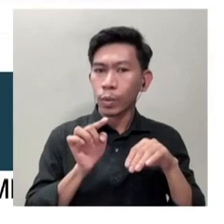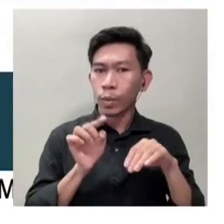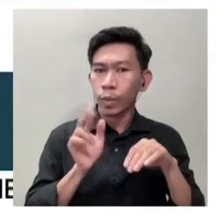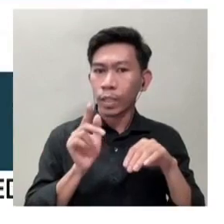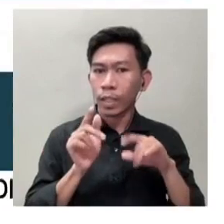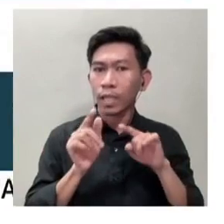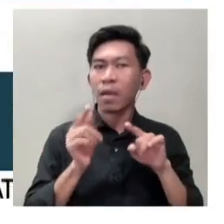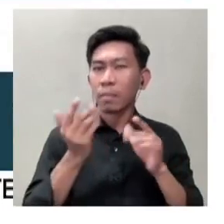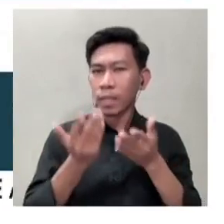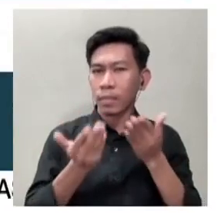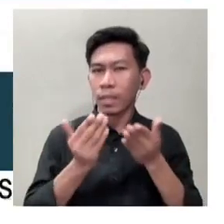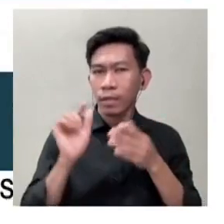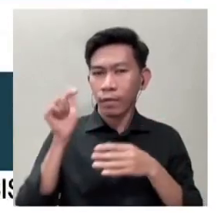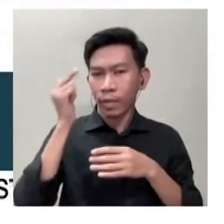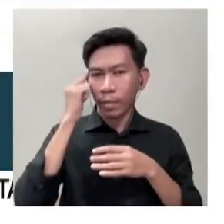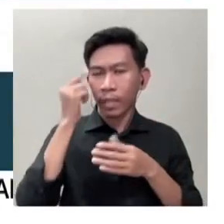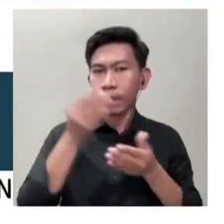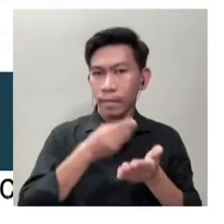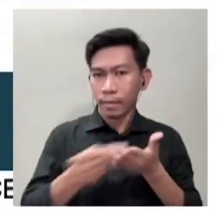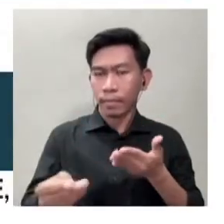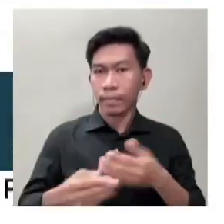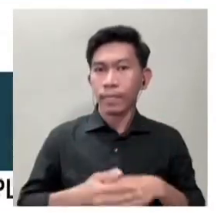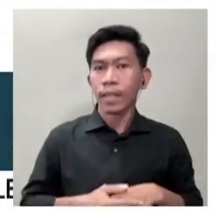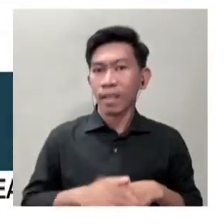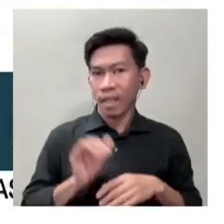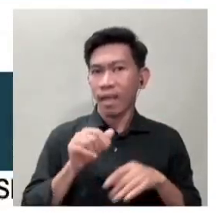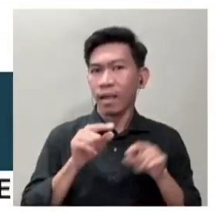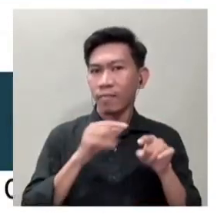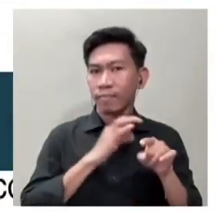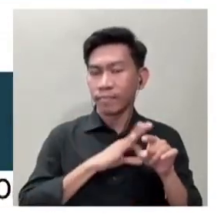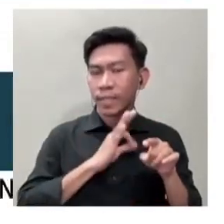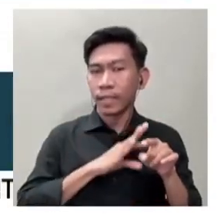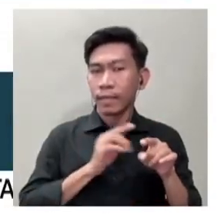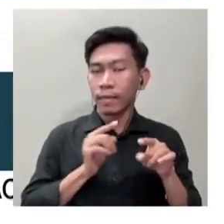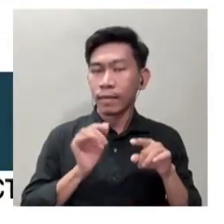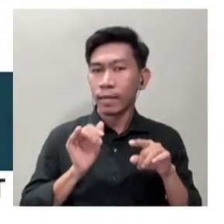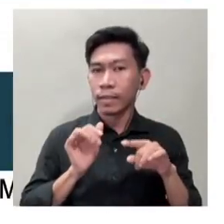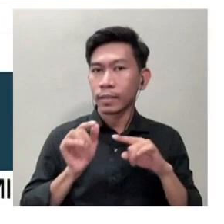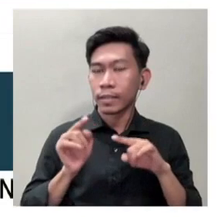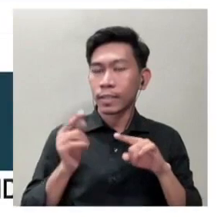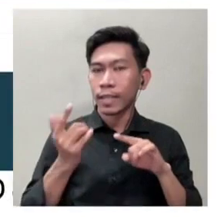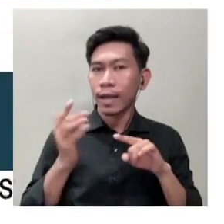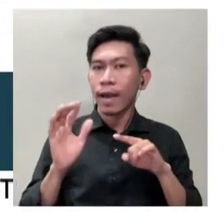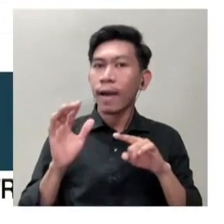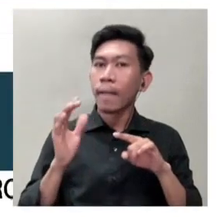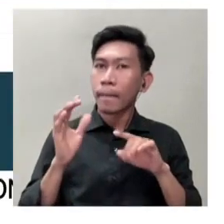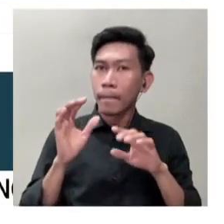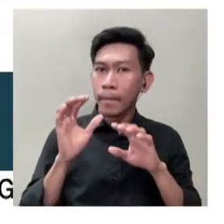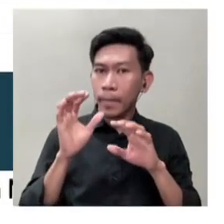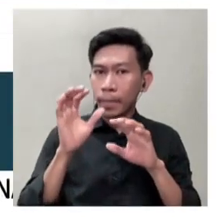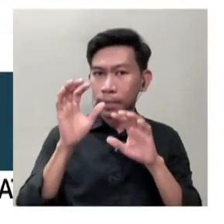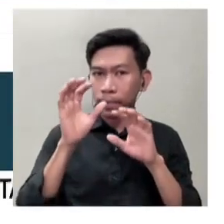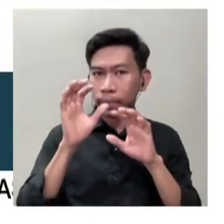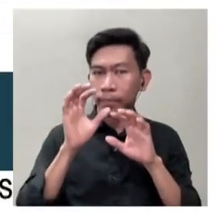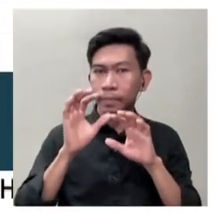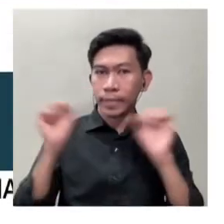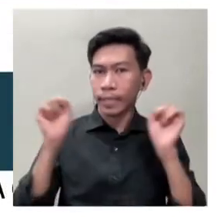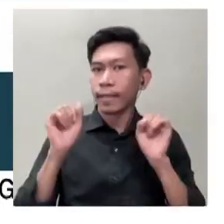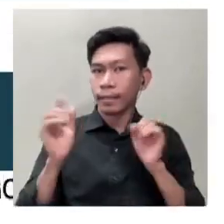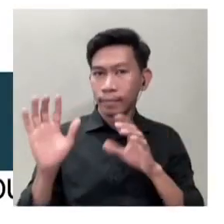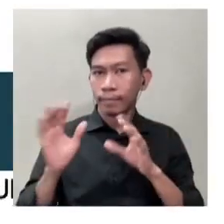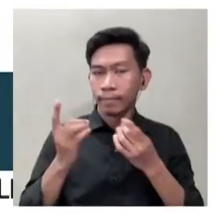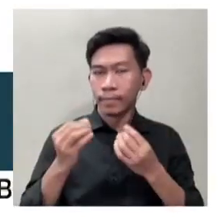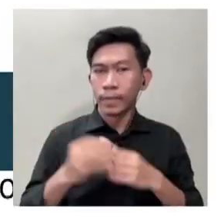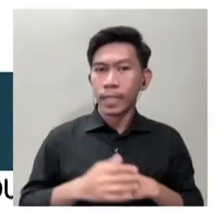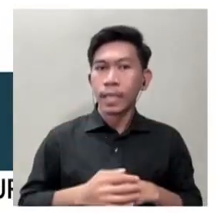yung government. So, yun ang advantage dun sa ginawa ng ating Pangulo. Okay. Alright. Now, on to the more